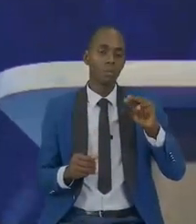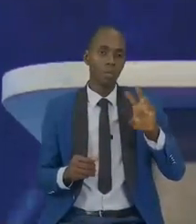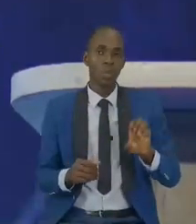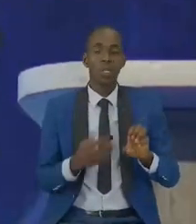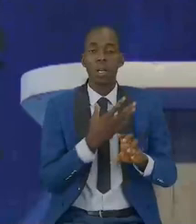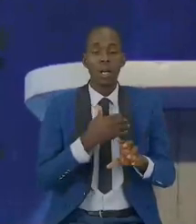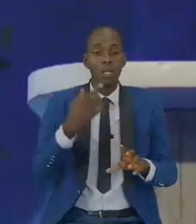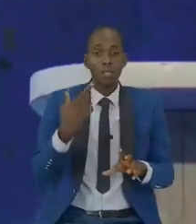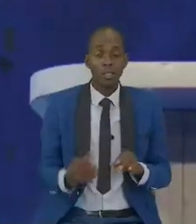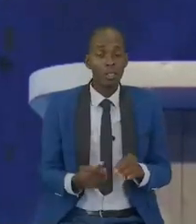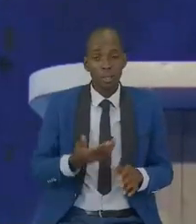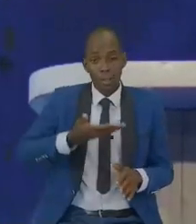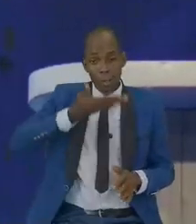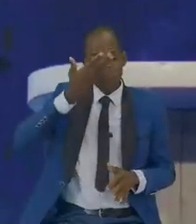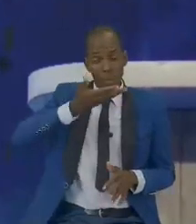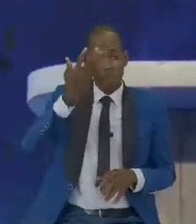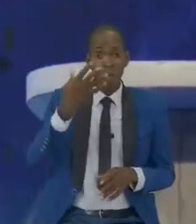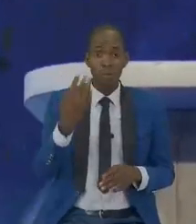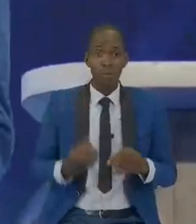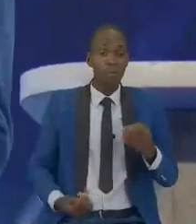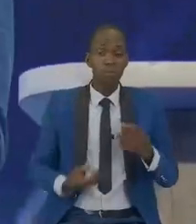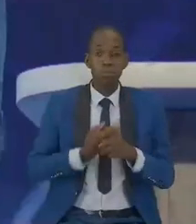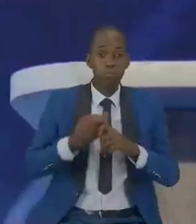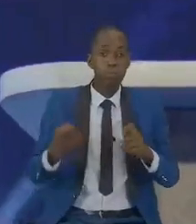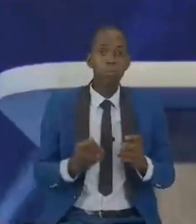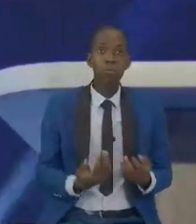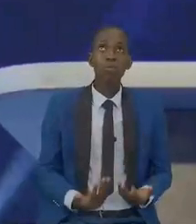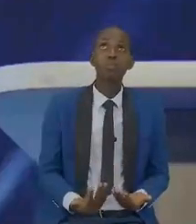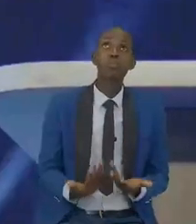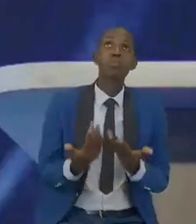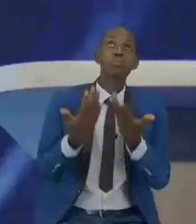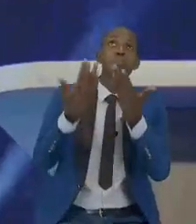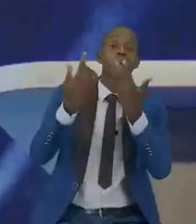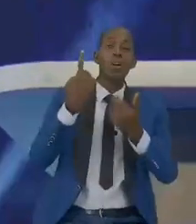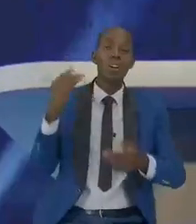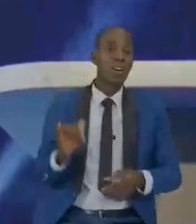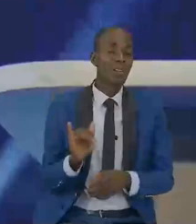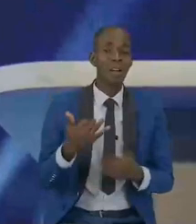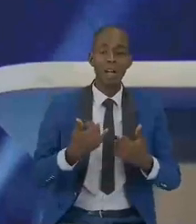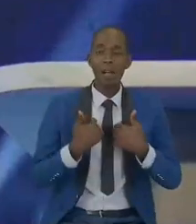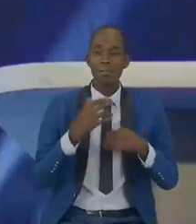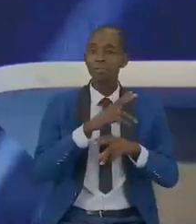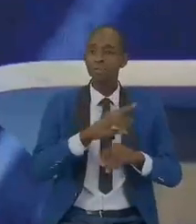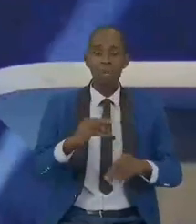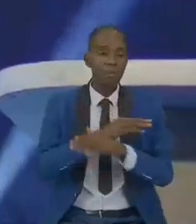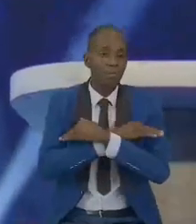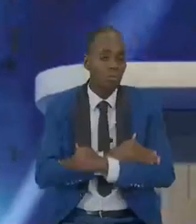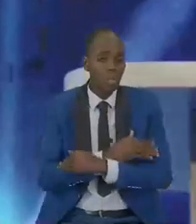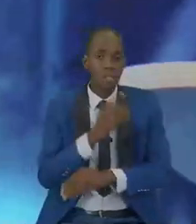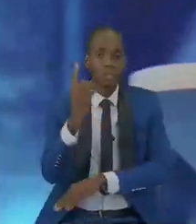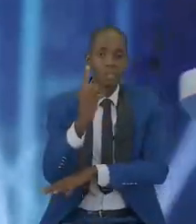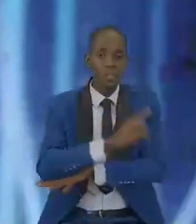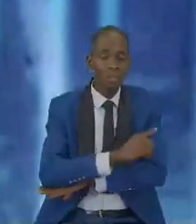soufre. Et la fumée de leur tourment monte au siècle des siècles et n'ont pas